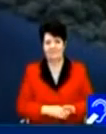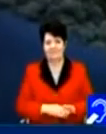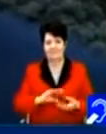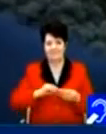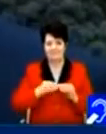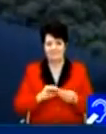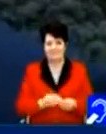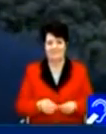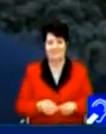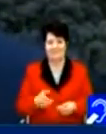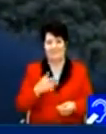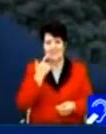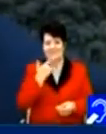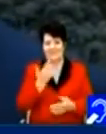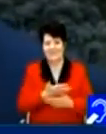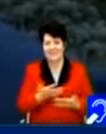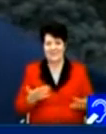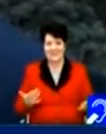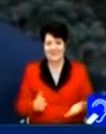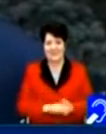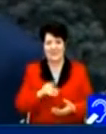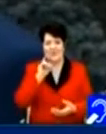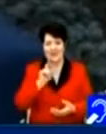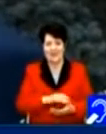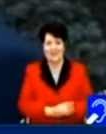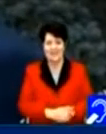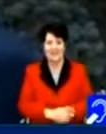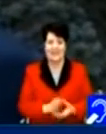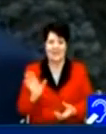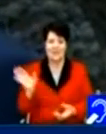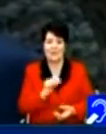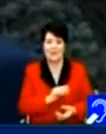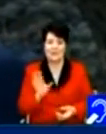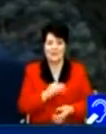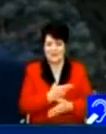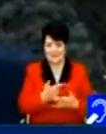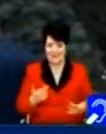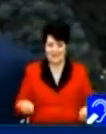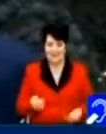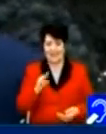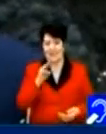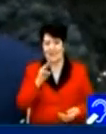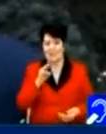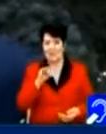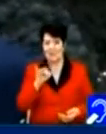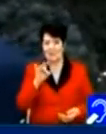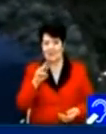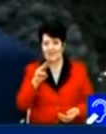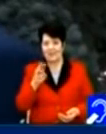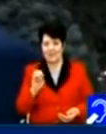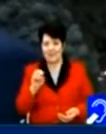cu basamac din sfiecle, cum iubesc ucrainenii. Și toate, turte cu mac, turte dulci cu